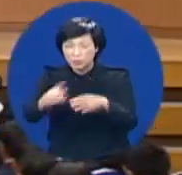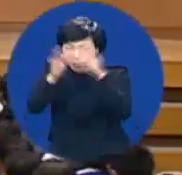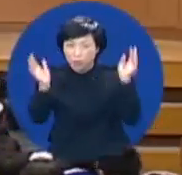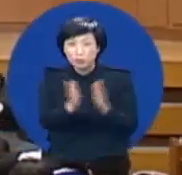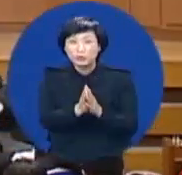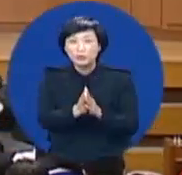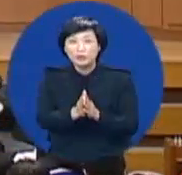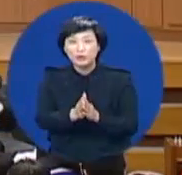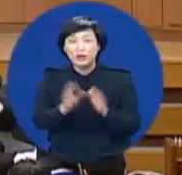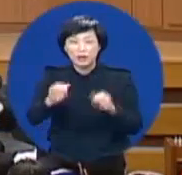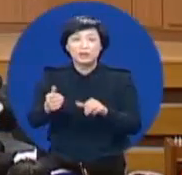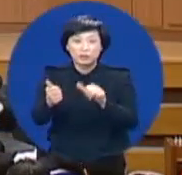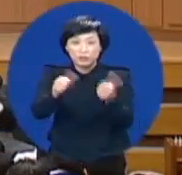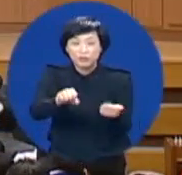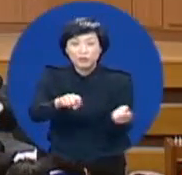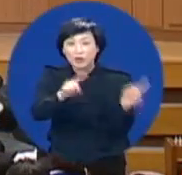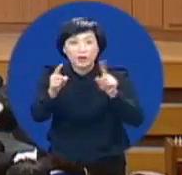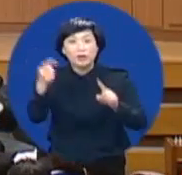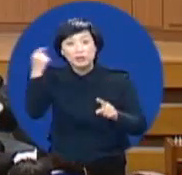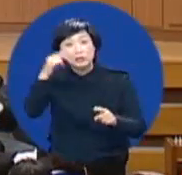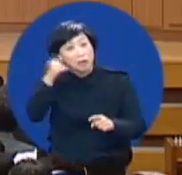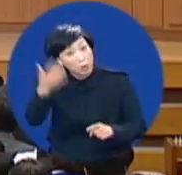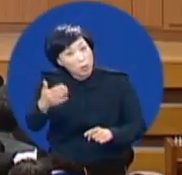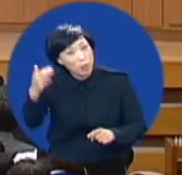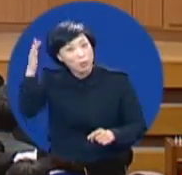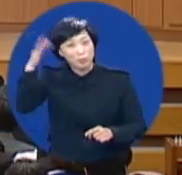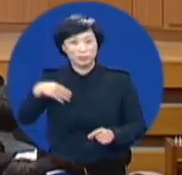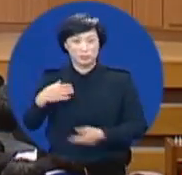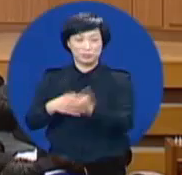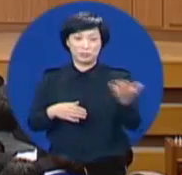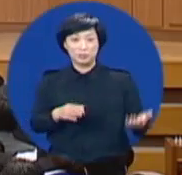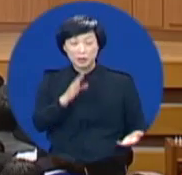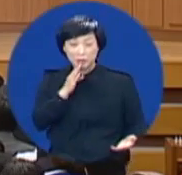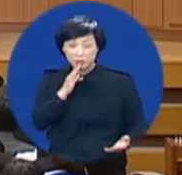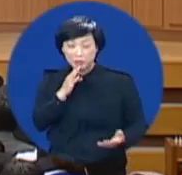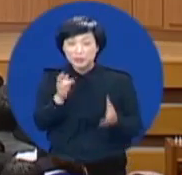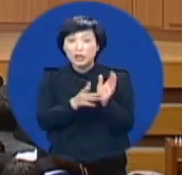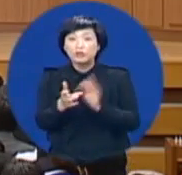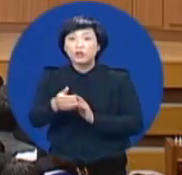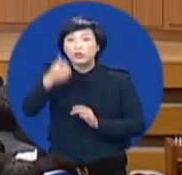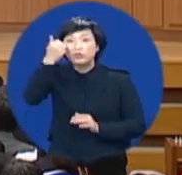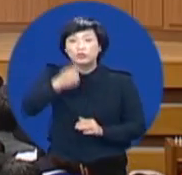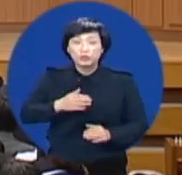죄로 죽었어요. 예수는 우리 죄를 짊어지고